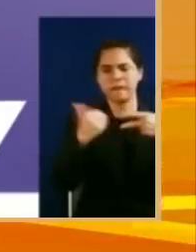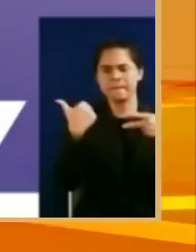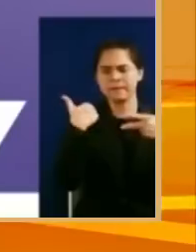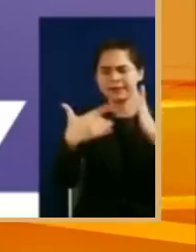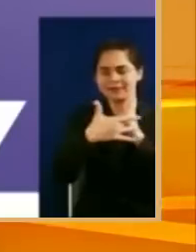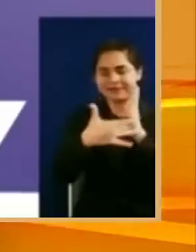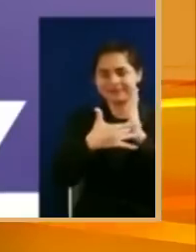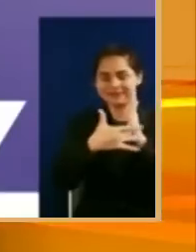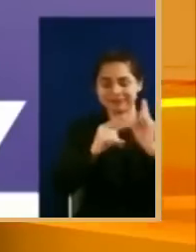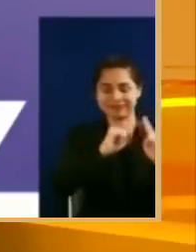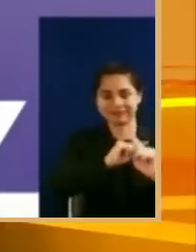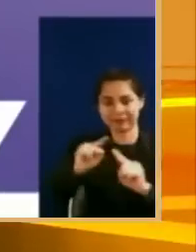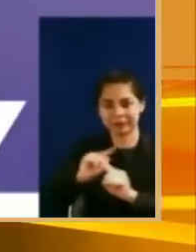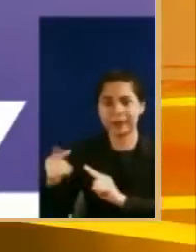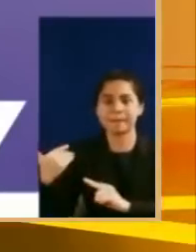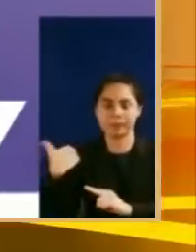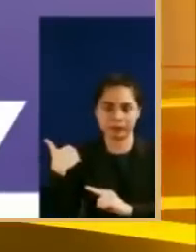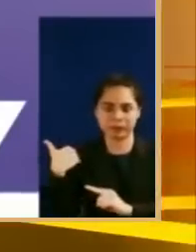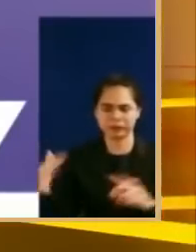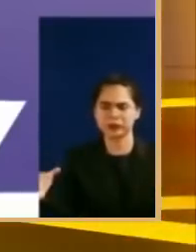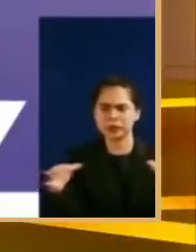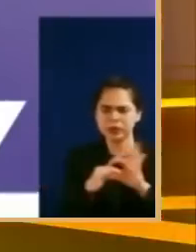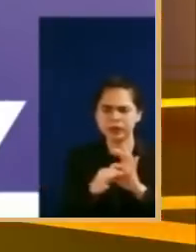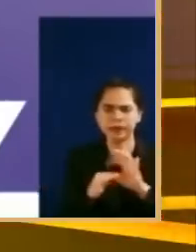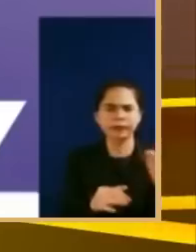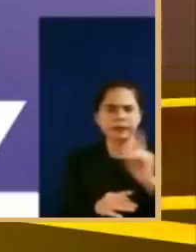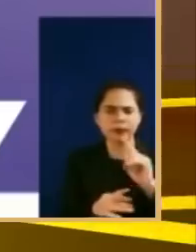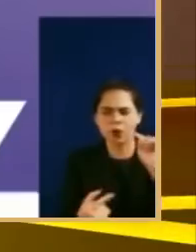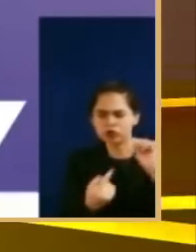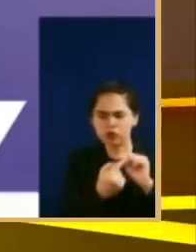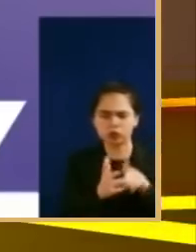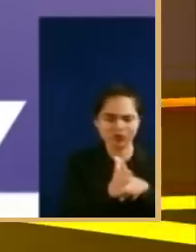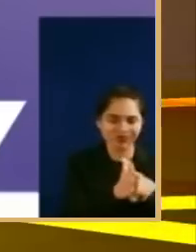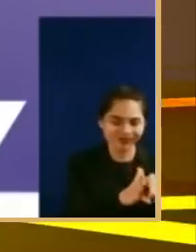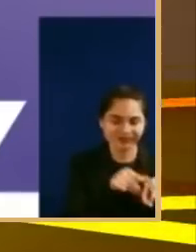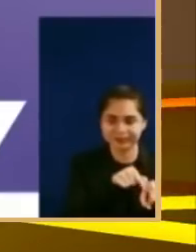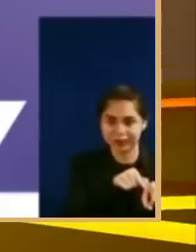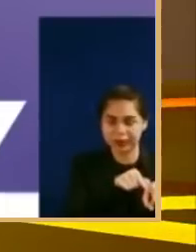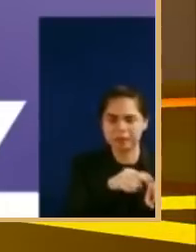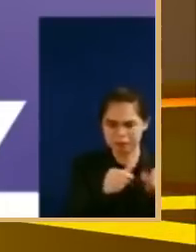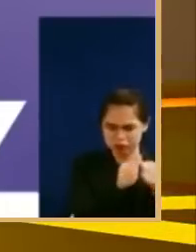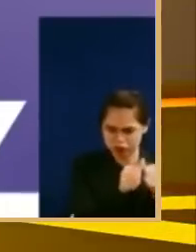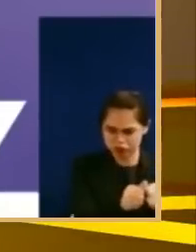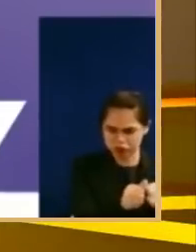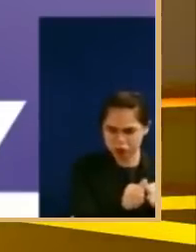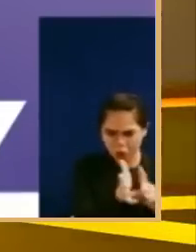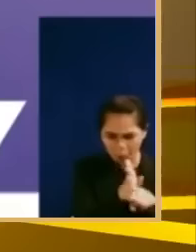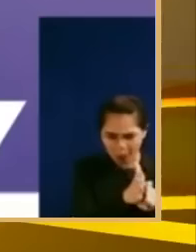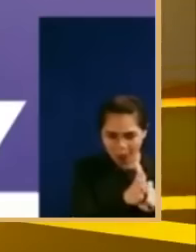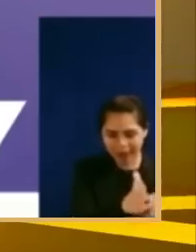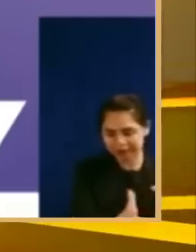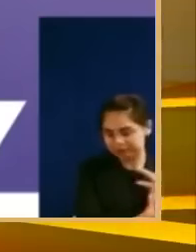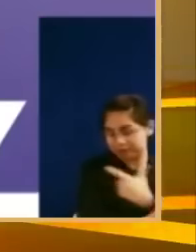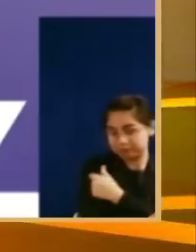และวัคซีนยังช่วยลดการเกิดภาวะรองโควิดใช่ค่ะที่ทำให้เกิดอาการอ่อนเพลียหลังจากเราหายจากโควิดแล้วเนี่ยค่ะ